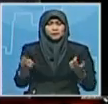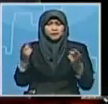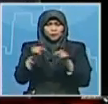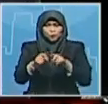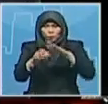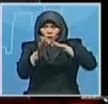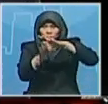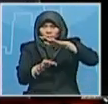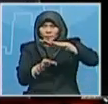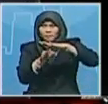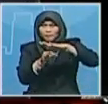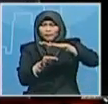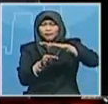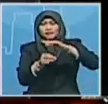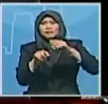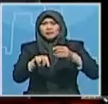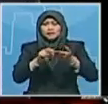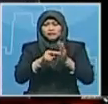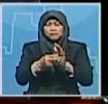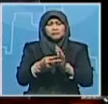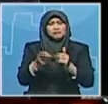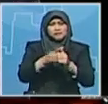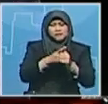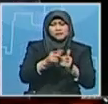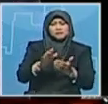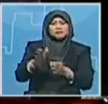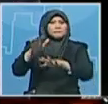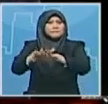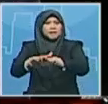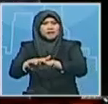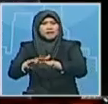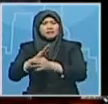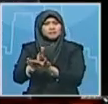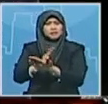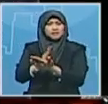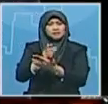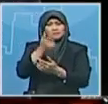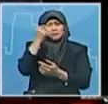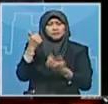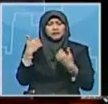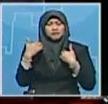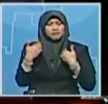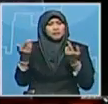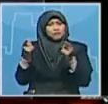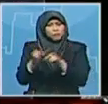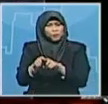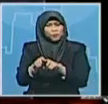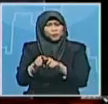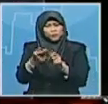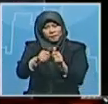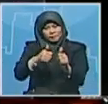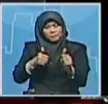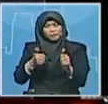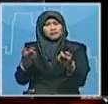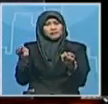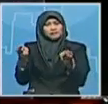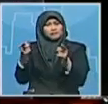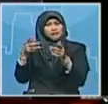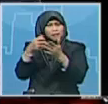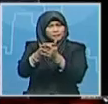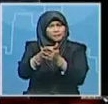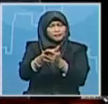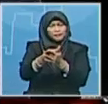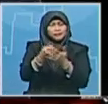lubang, maka akan dilakukan dulu tampalan sementara supaya mengelakkan akan berlaku kemalangan. Kemudian barulah akan